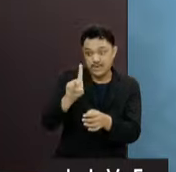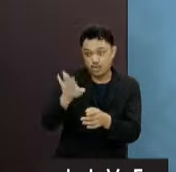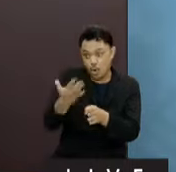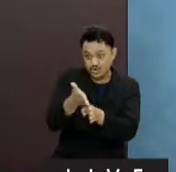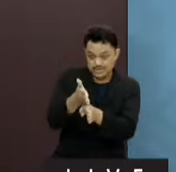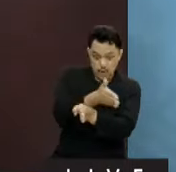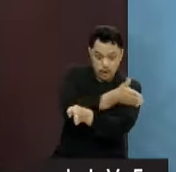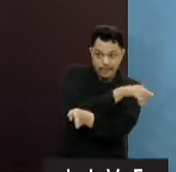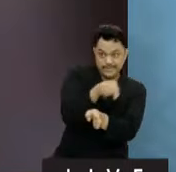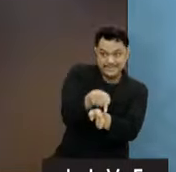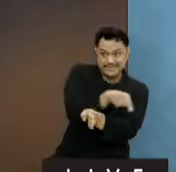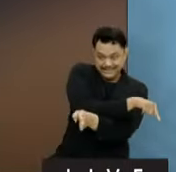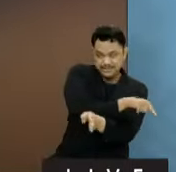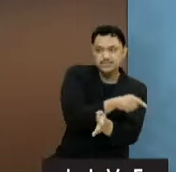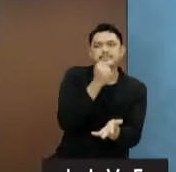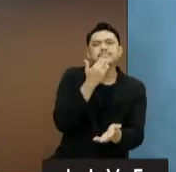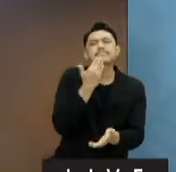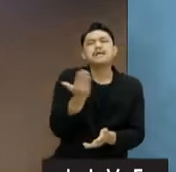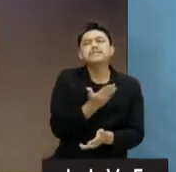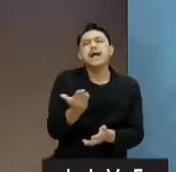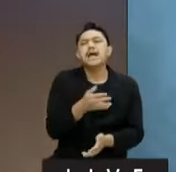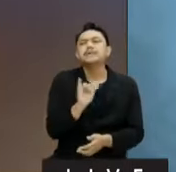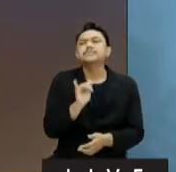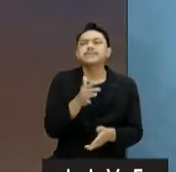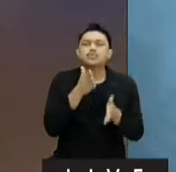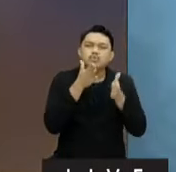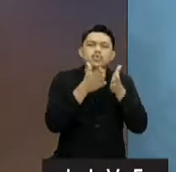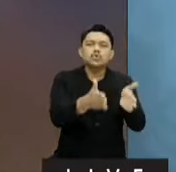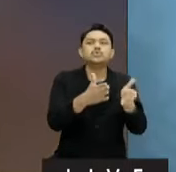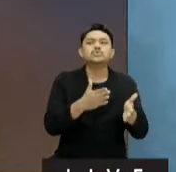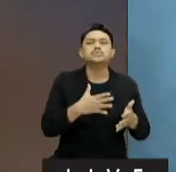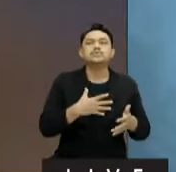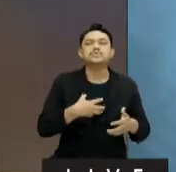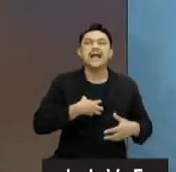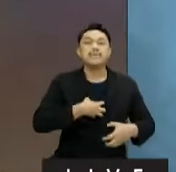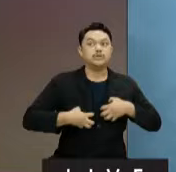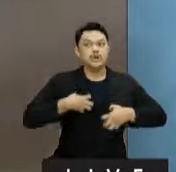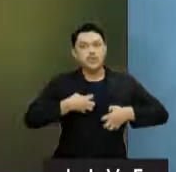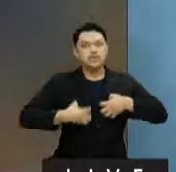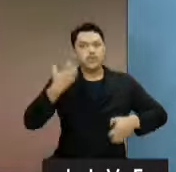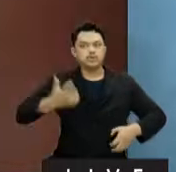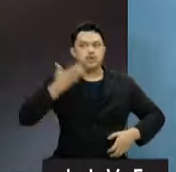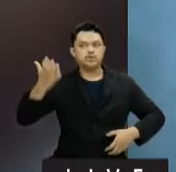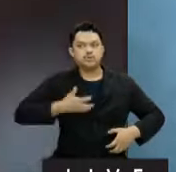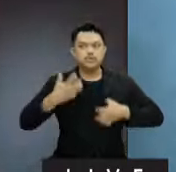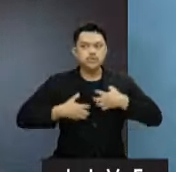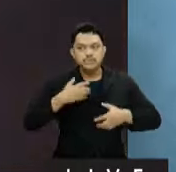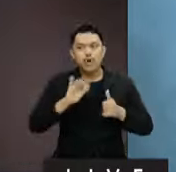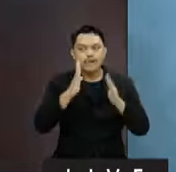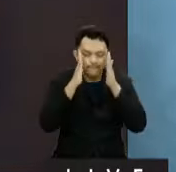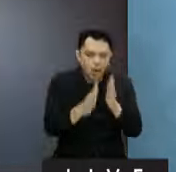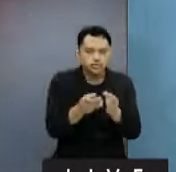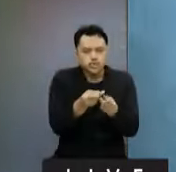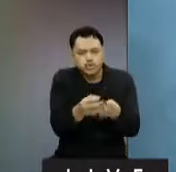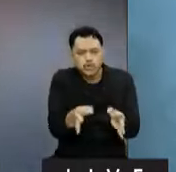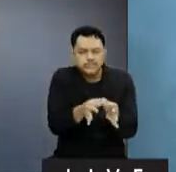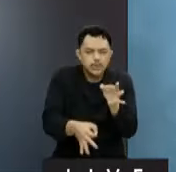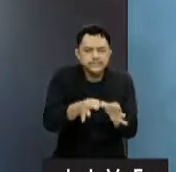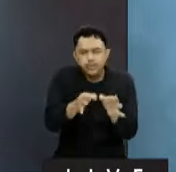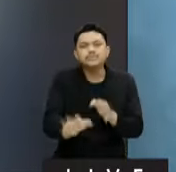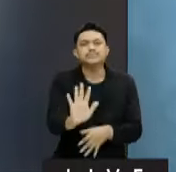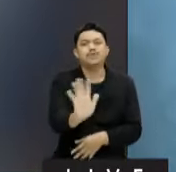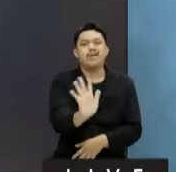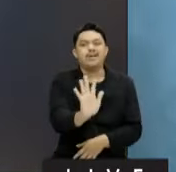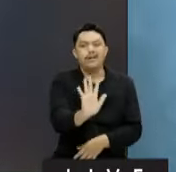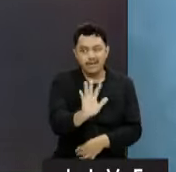muncul adalah emotion focus coping, bukan problem scoping. Nah, usia-usia inilah di mana kita seharusnya